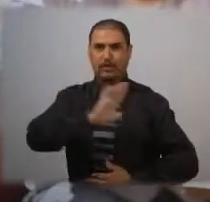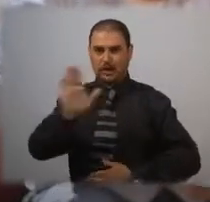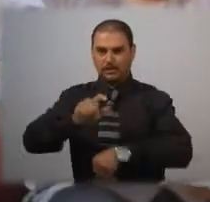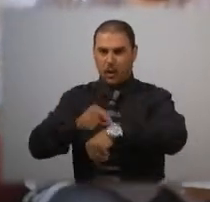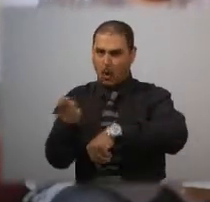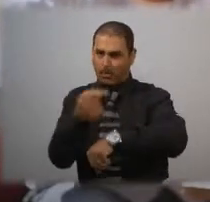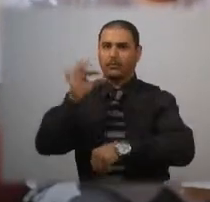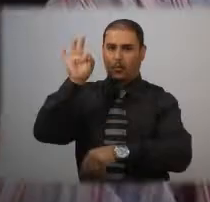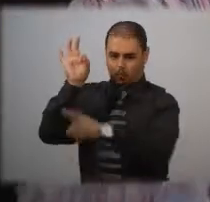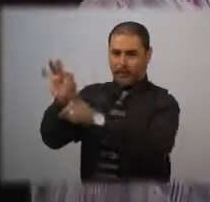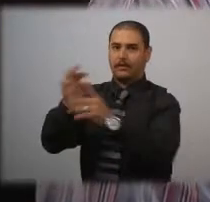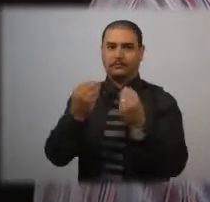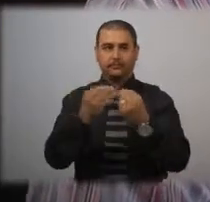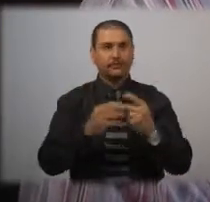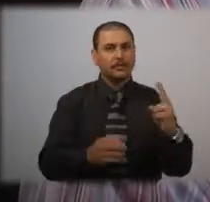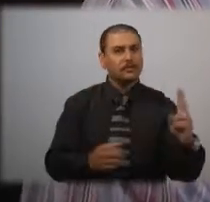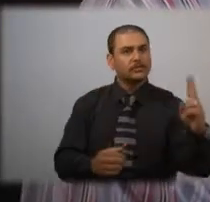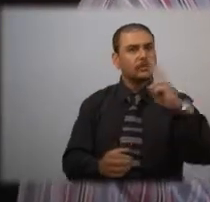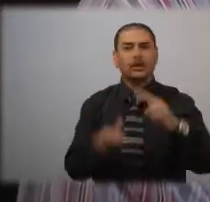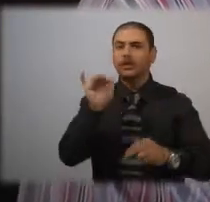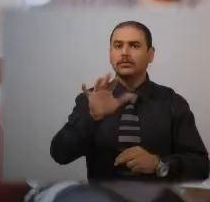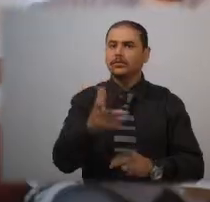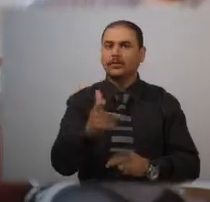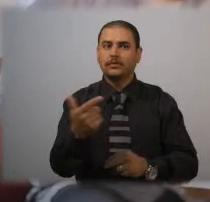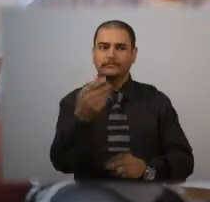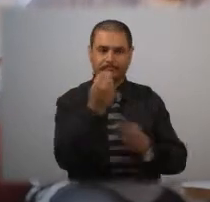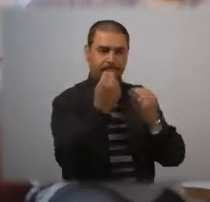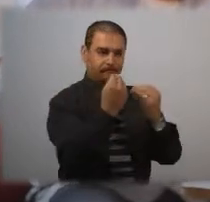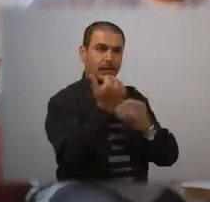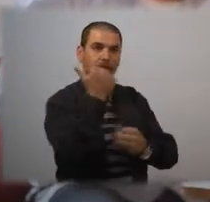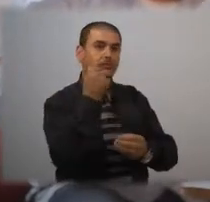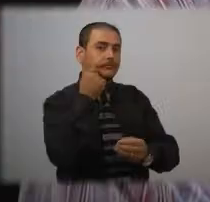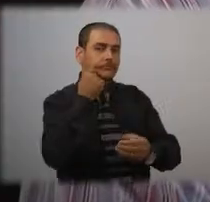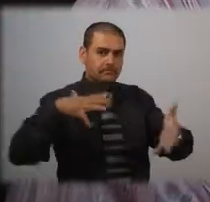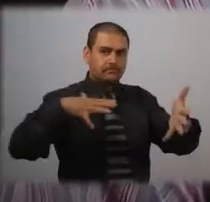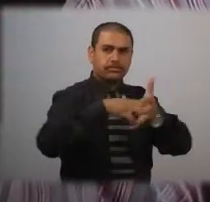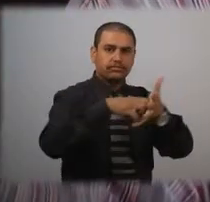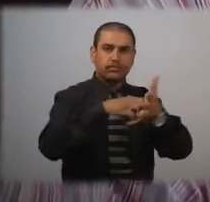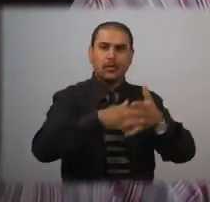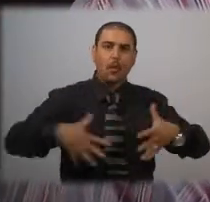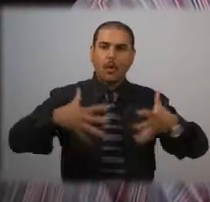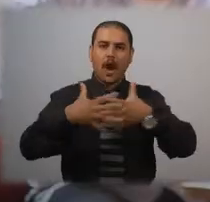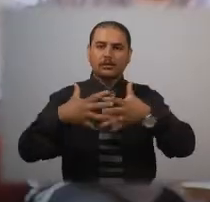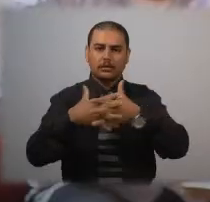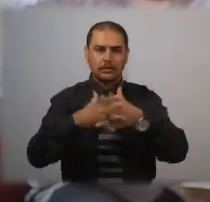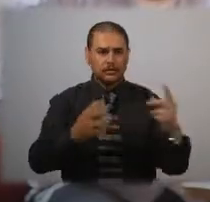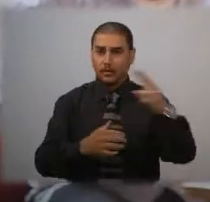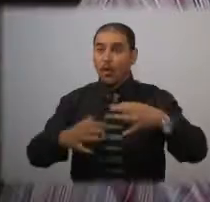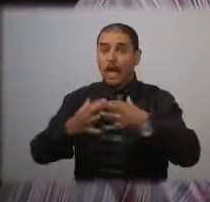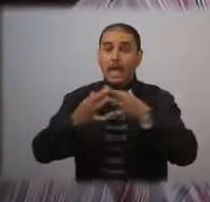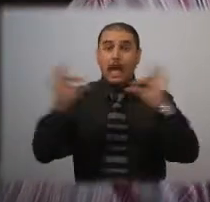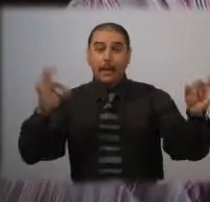الطريق وبكون عندك يلا سلام شوفي خير دعسنا واحد دعستوا انتوا مين احنا